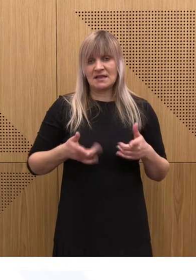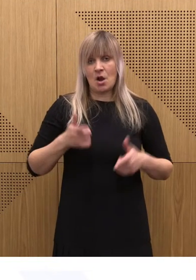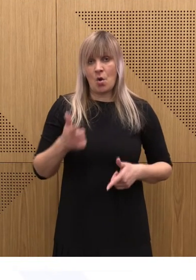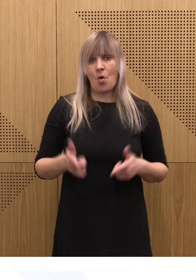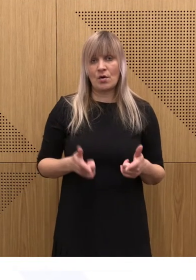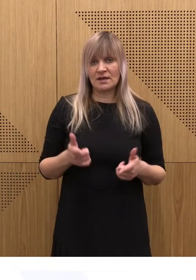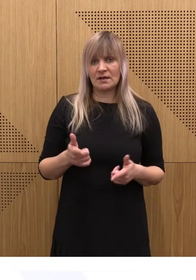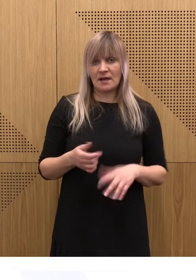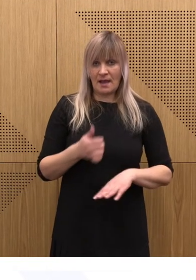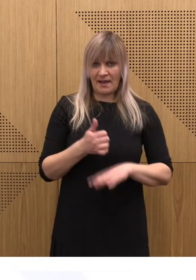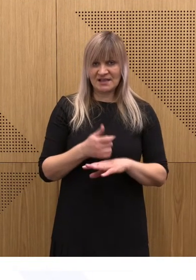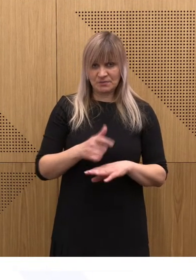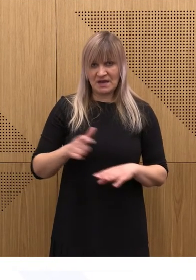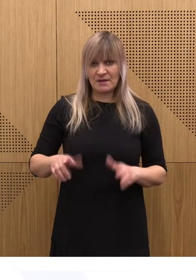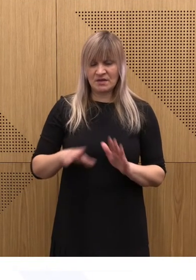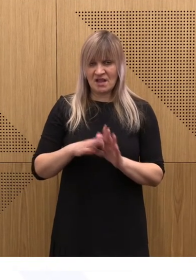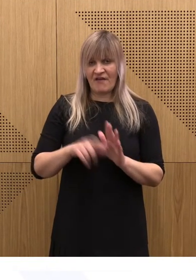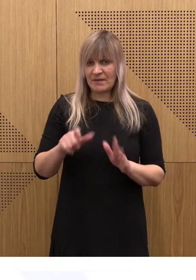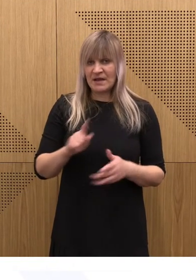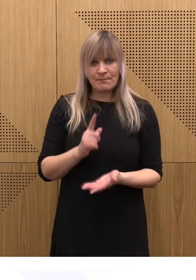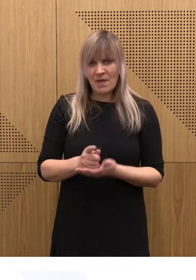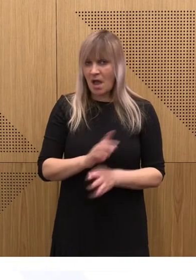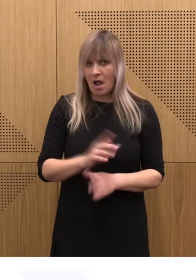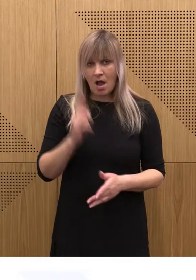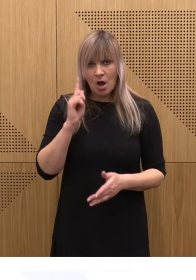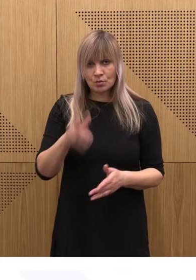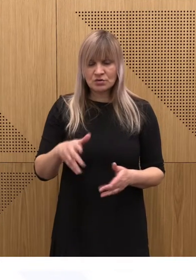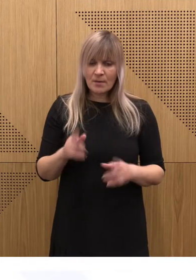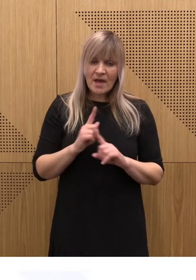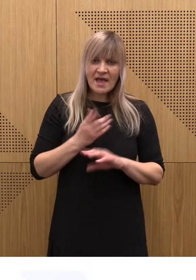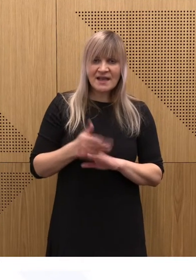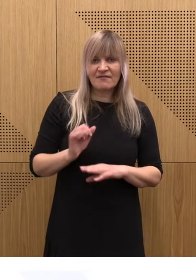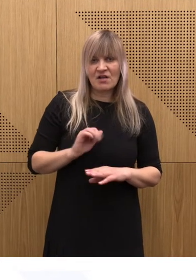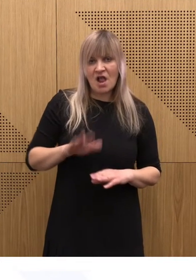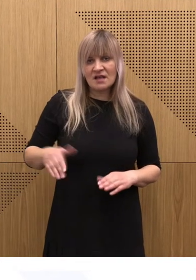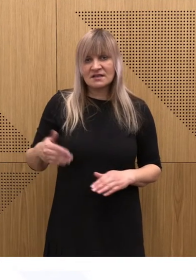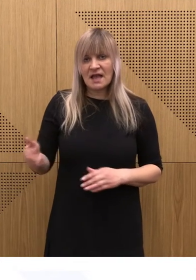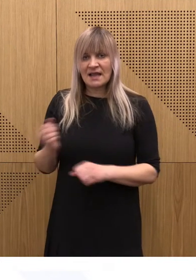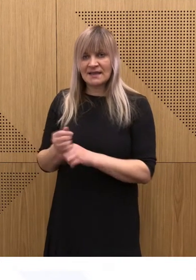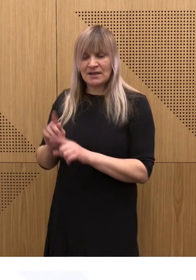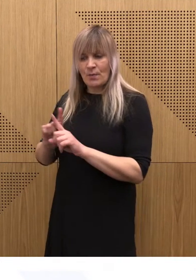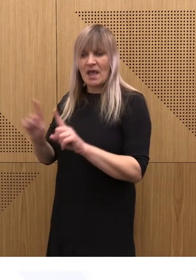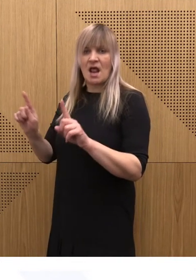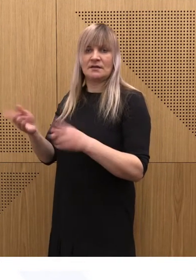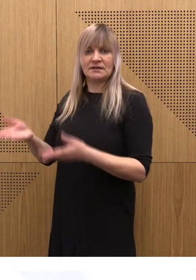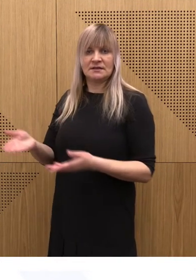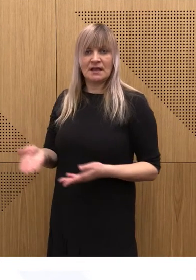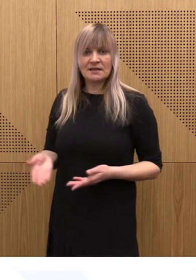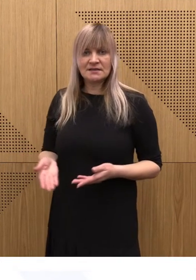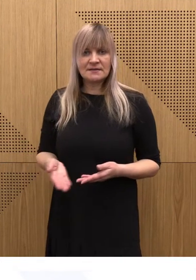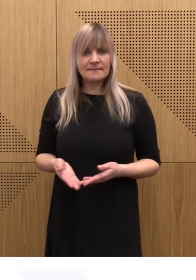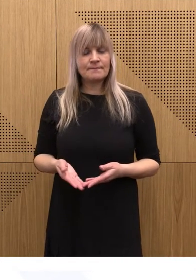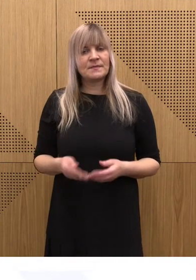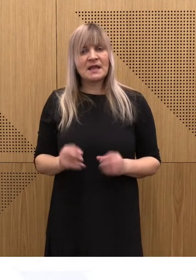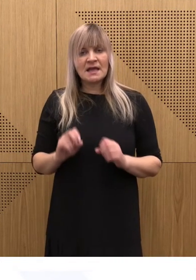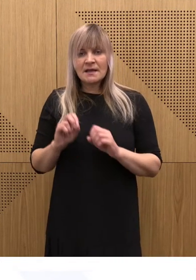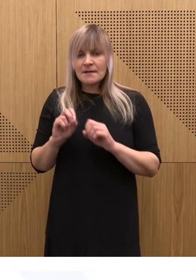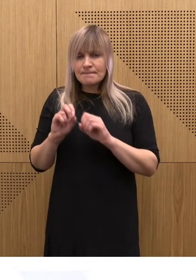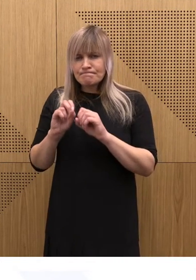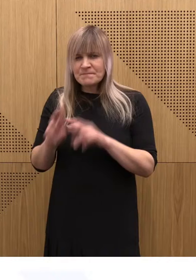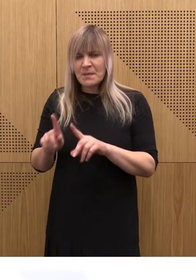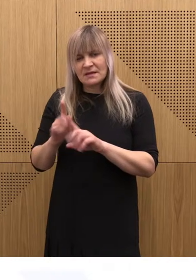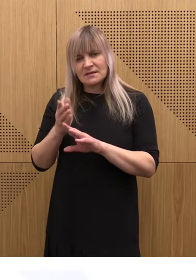noh, ega keskmine inimene, tavaline inimene ei peagi ju aru saama siin mingid erivajadustega lastele tehtavatest eranditest. See on